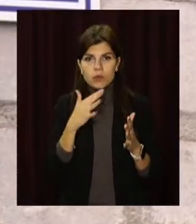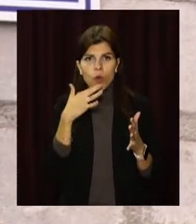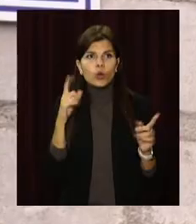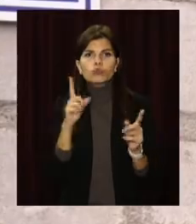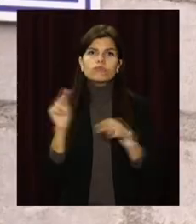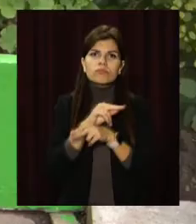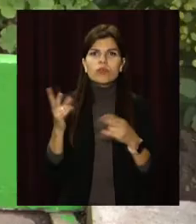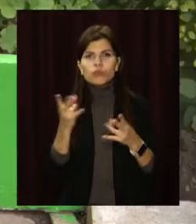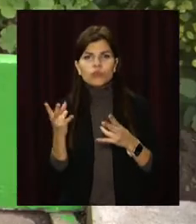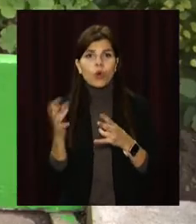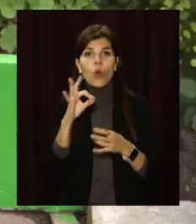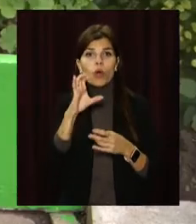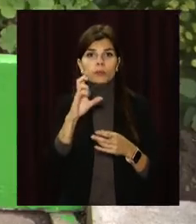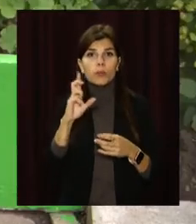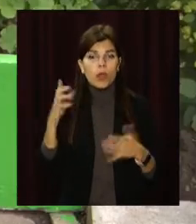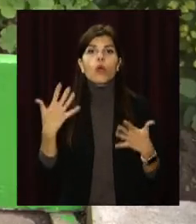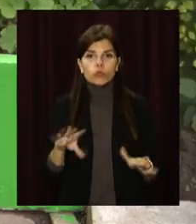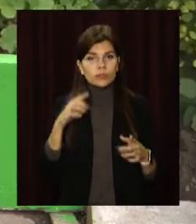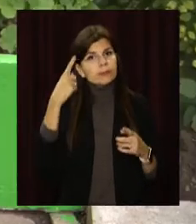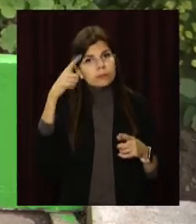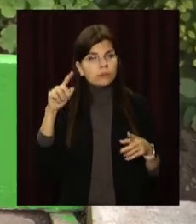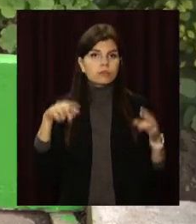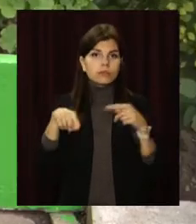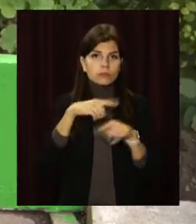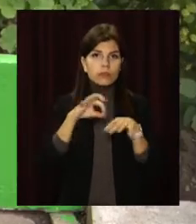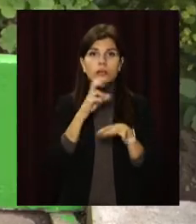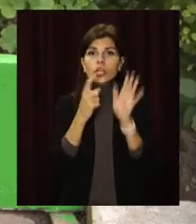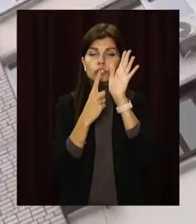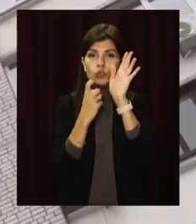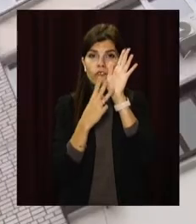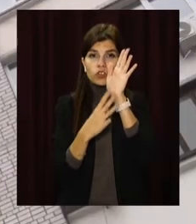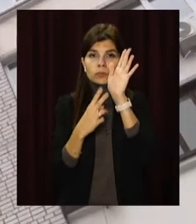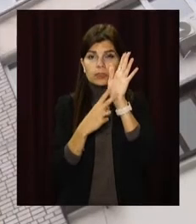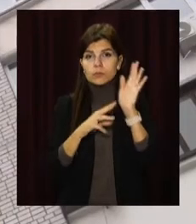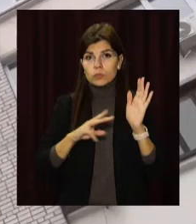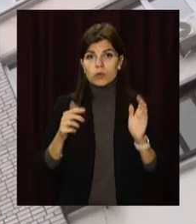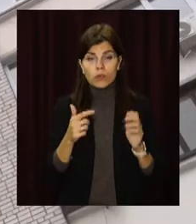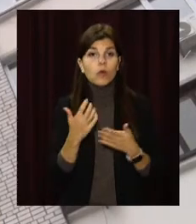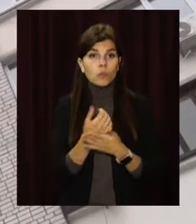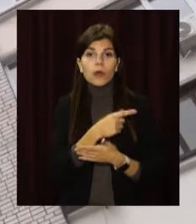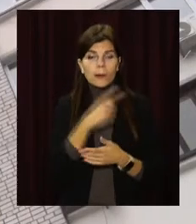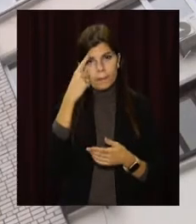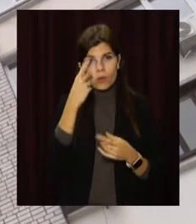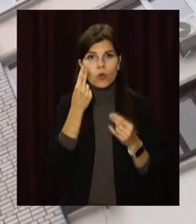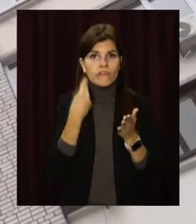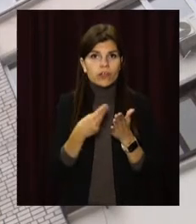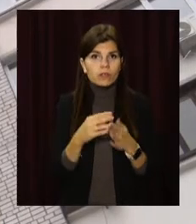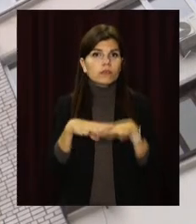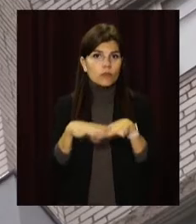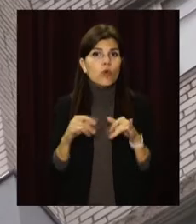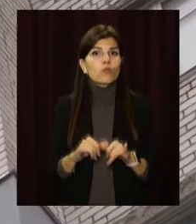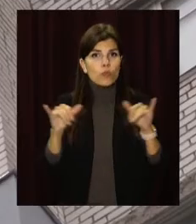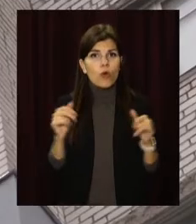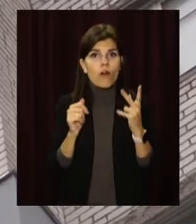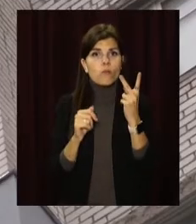На 2022 рік ОСББ Дніпра вже подали проєктів на 187 мільйонів гривень, тому у міськраді вирішили